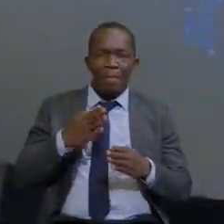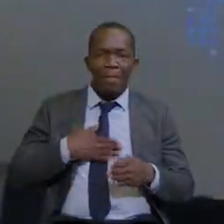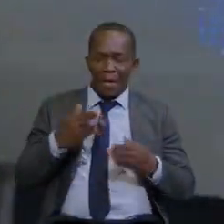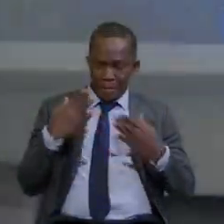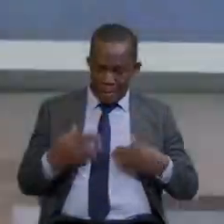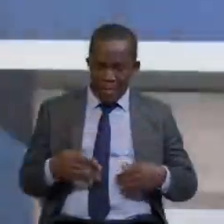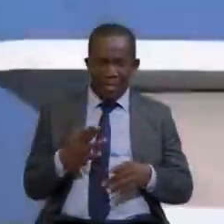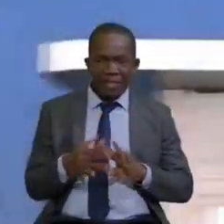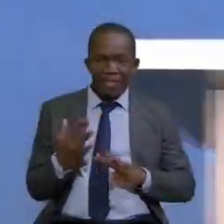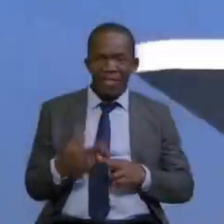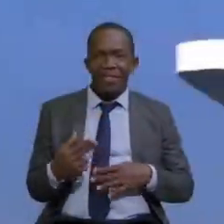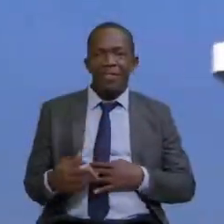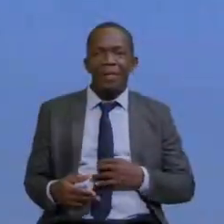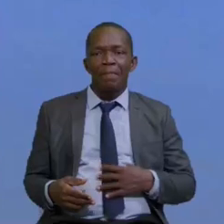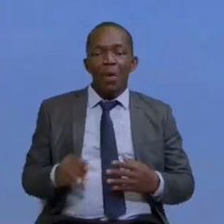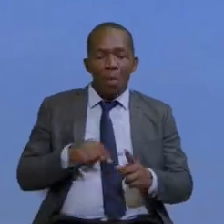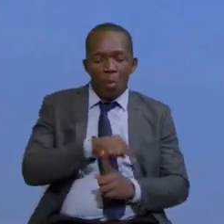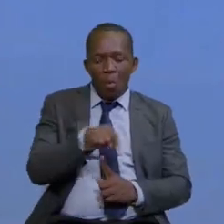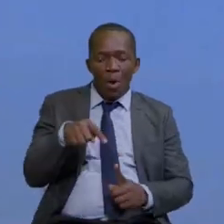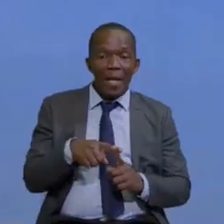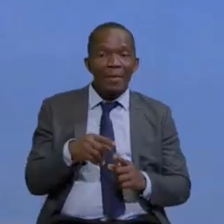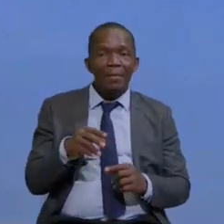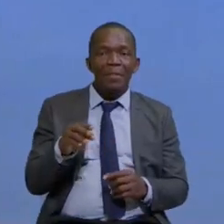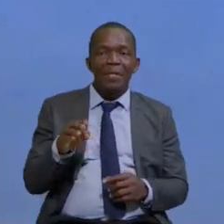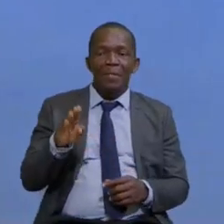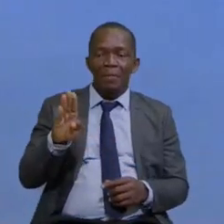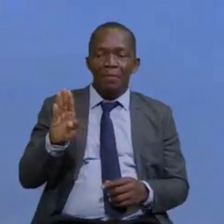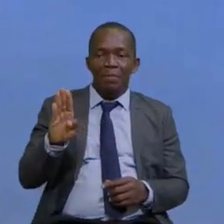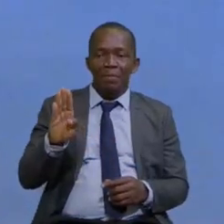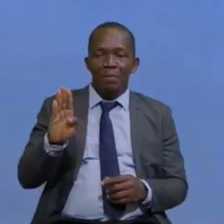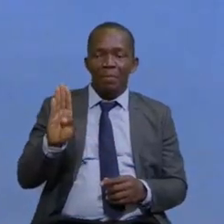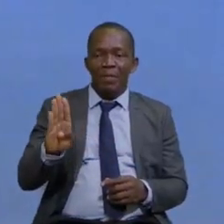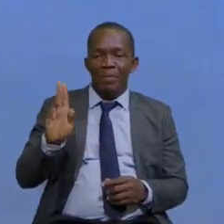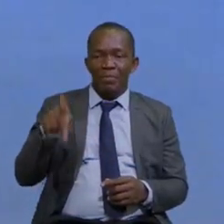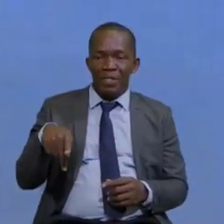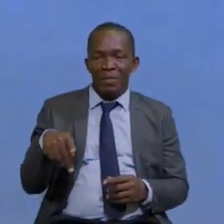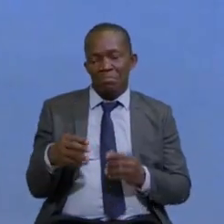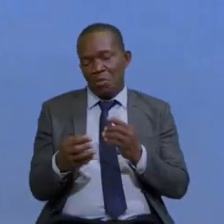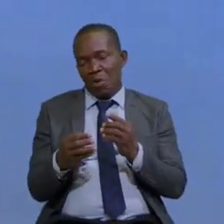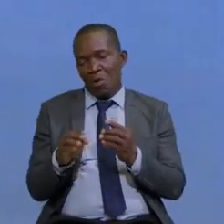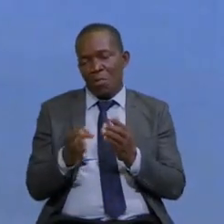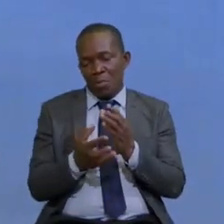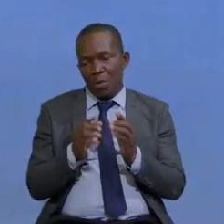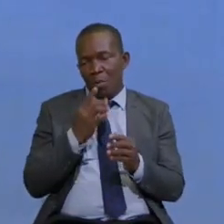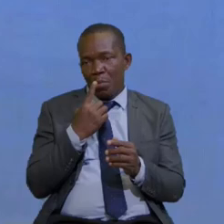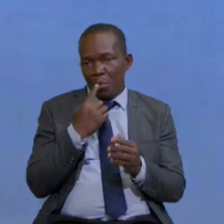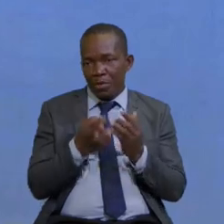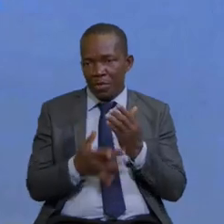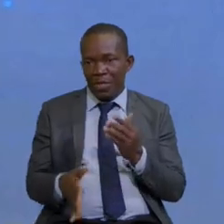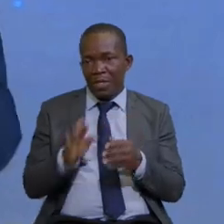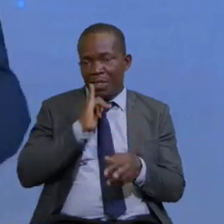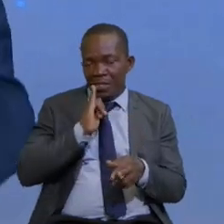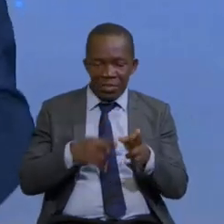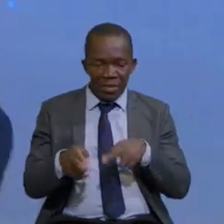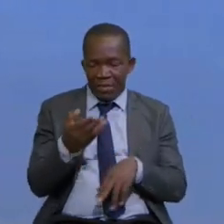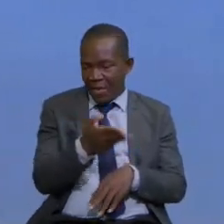plus contrôler quand il faut s'asseoir, quand il faut se lever. Celui qui règne, ce diabète qui